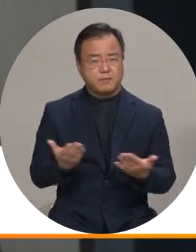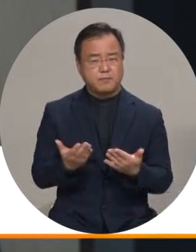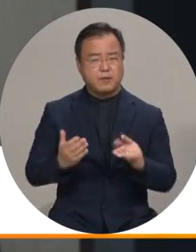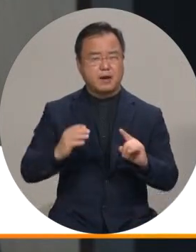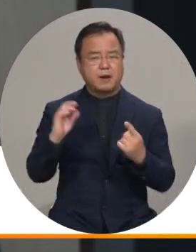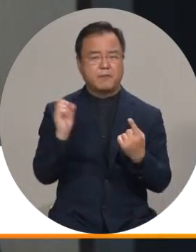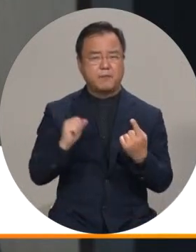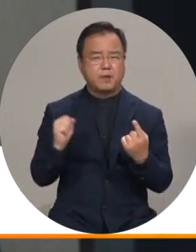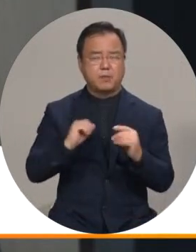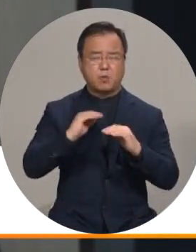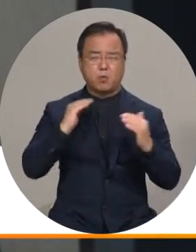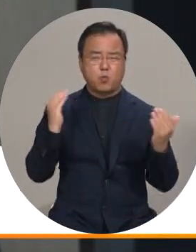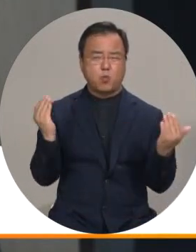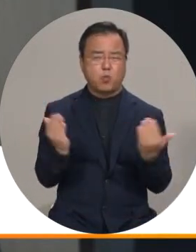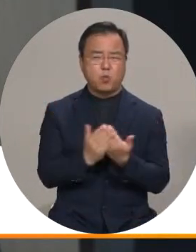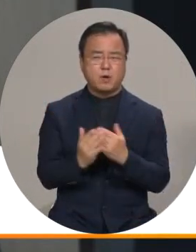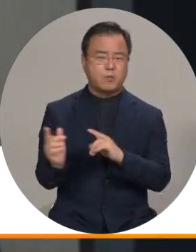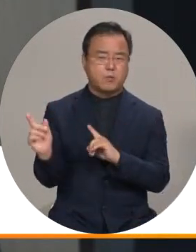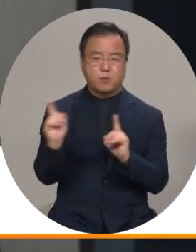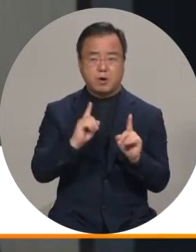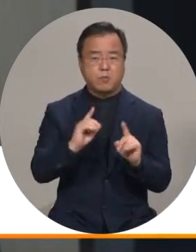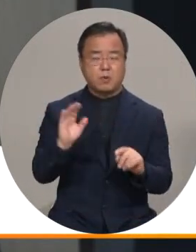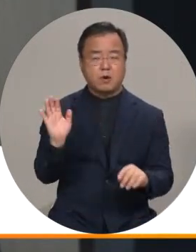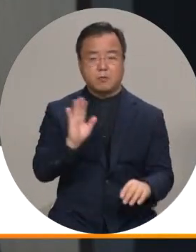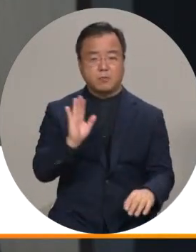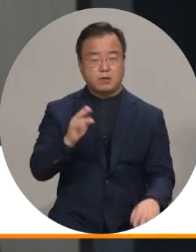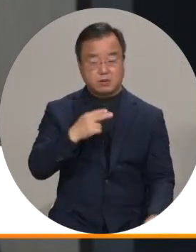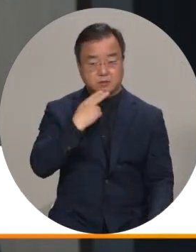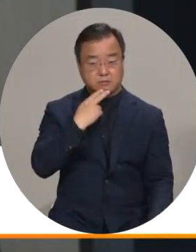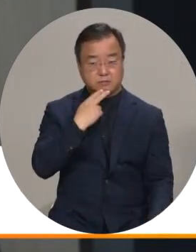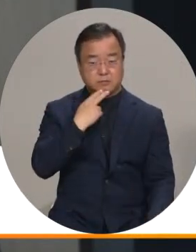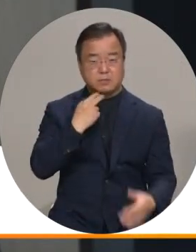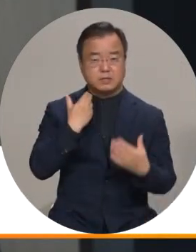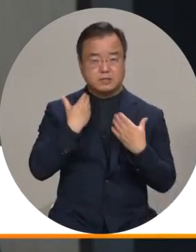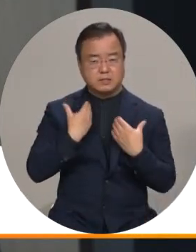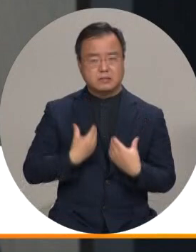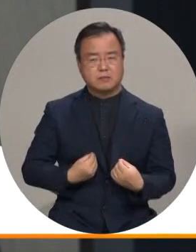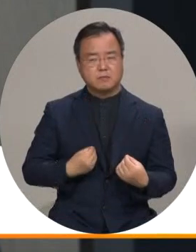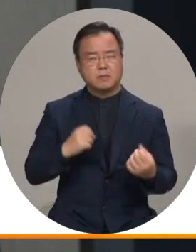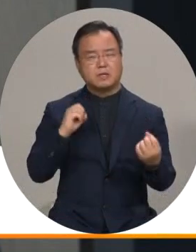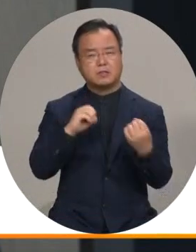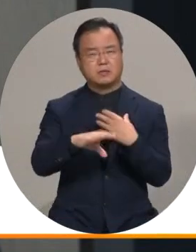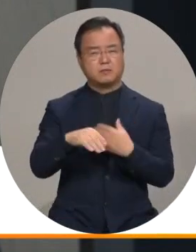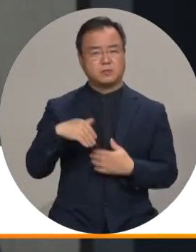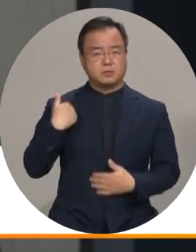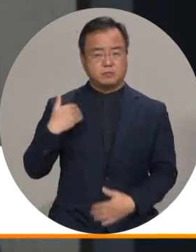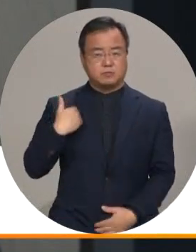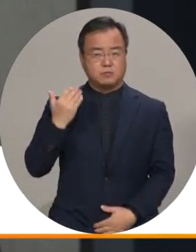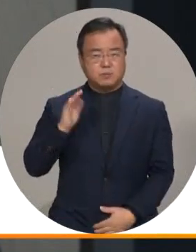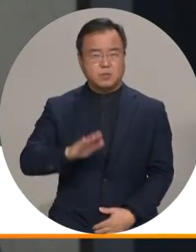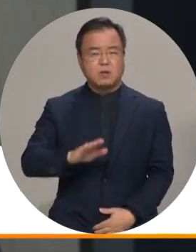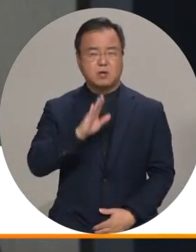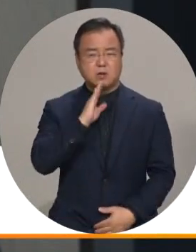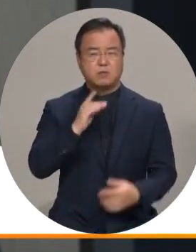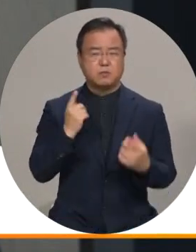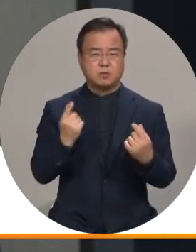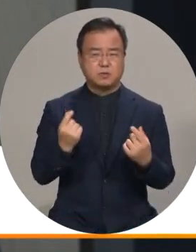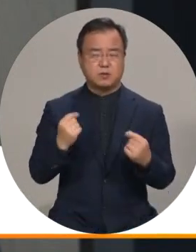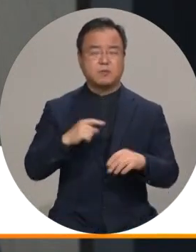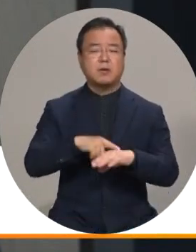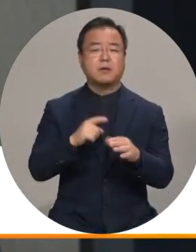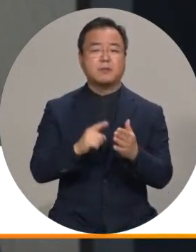괜찮아지는 건 없는 거 같아요 너무 애석하게도 절망적인 대답일 수도 있겠지만 정말로 그렇습니다 마음의